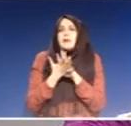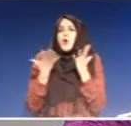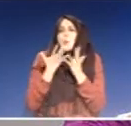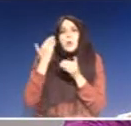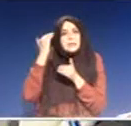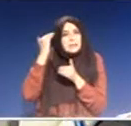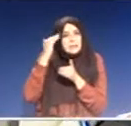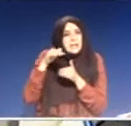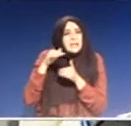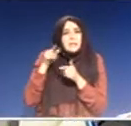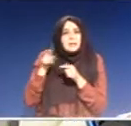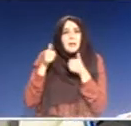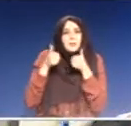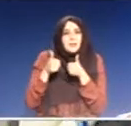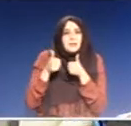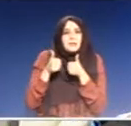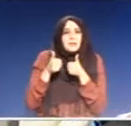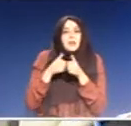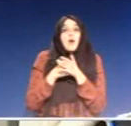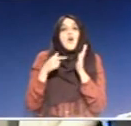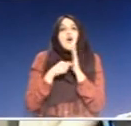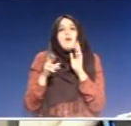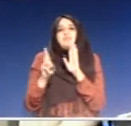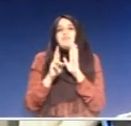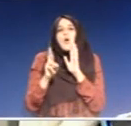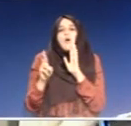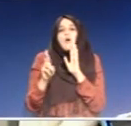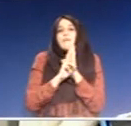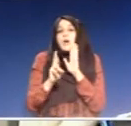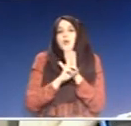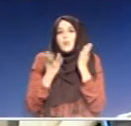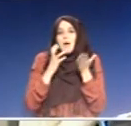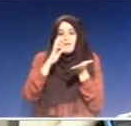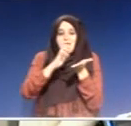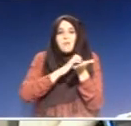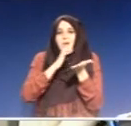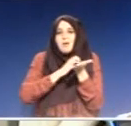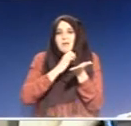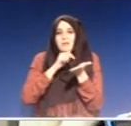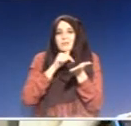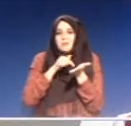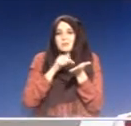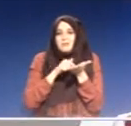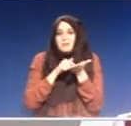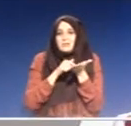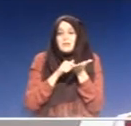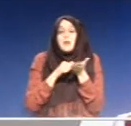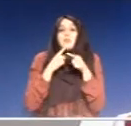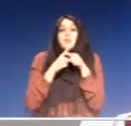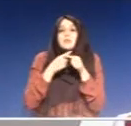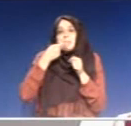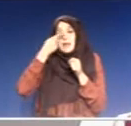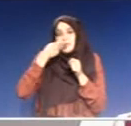الرجوع إلى أهل الخير والحكمة. نعم. بالاستعانة بأهل